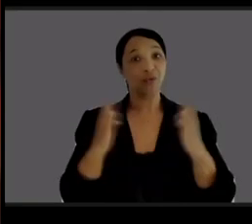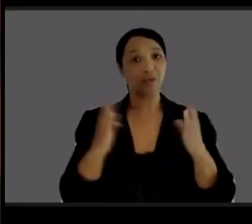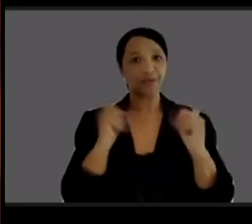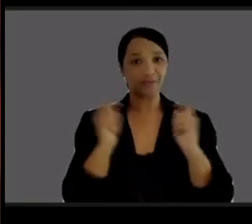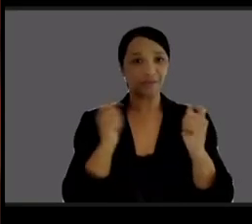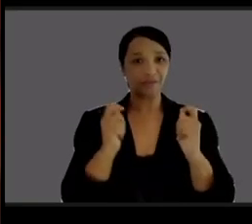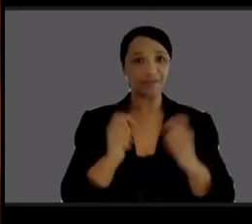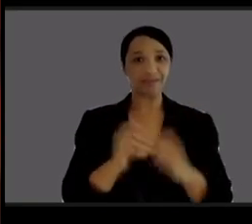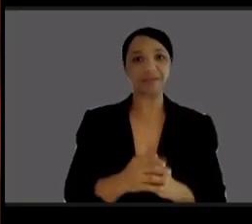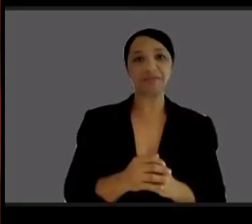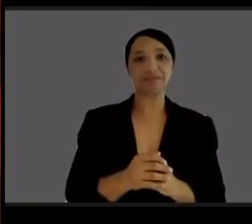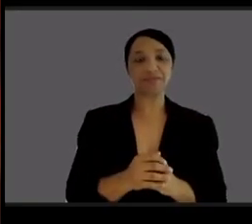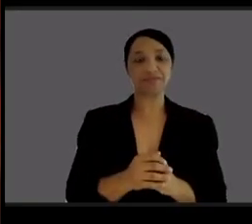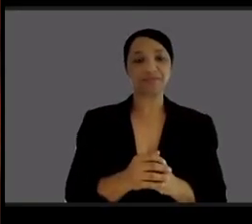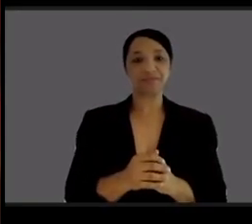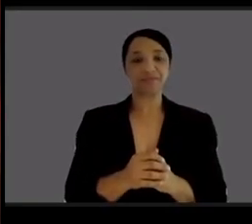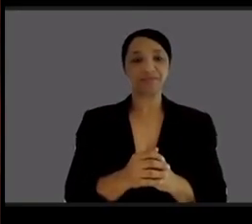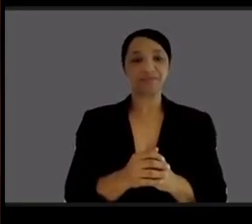ce spectacle.